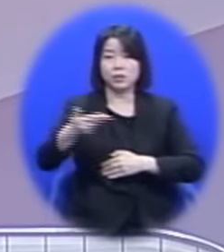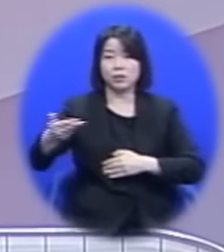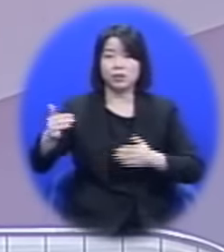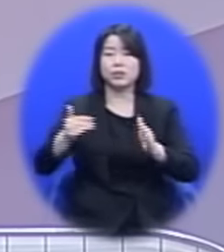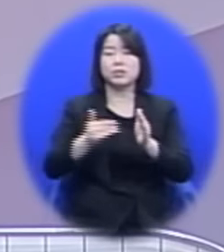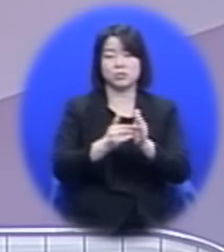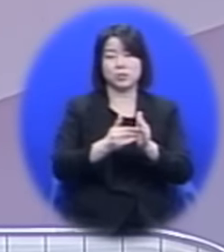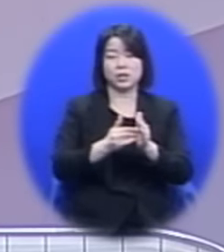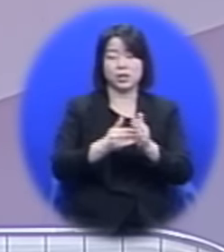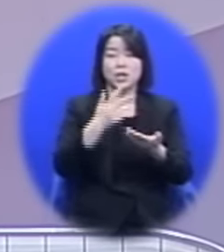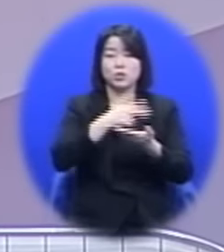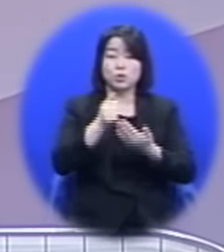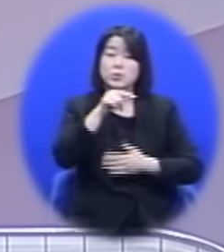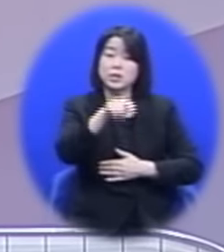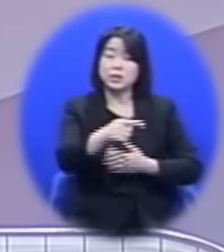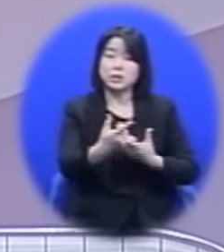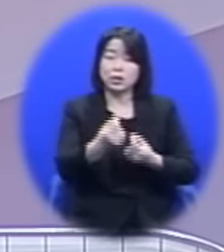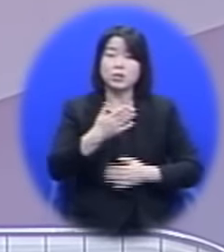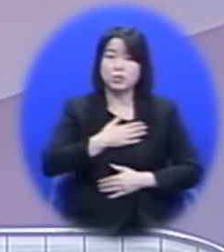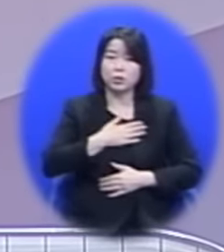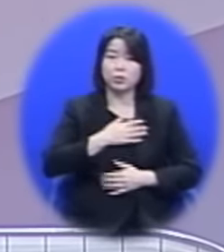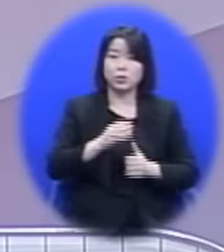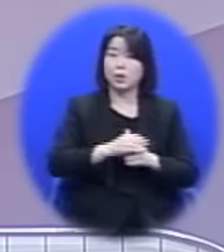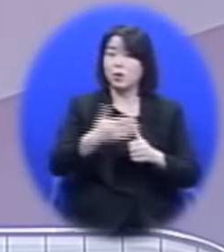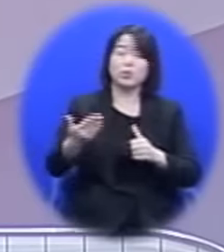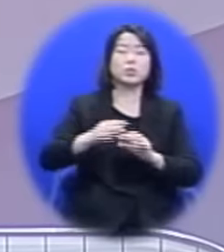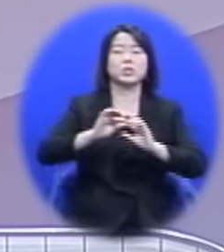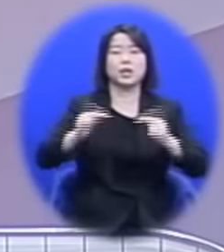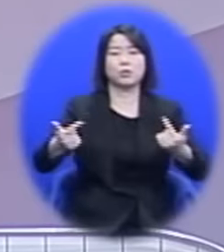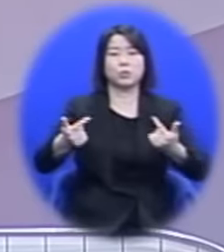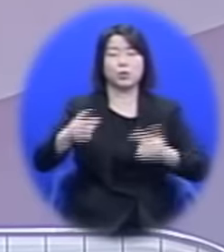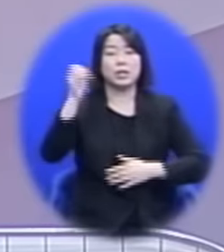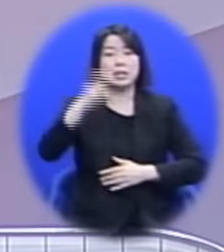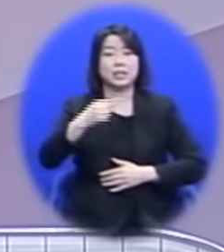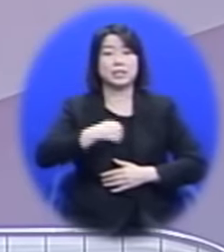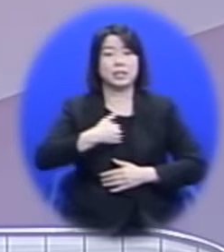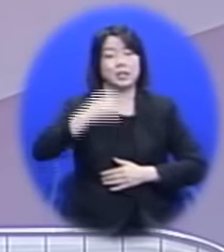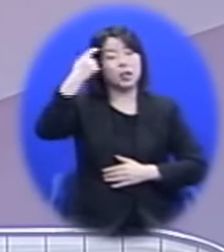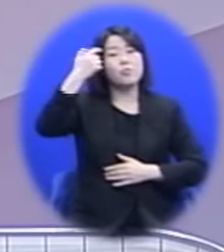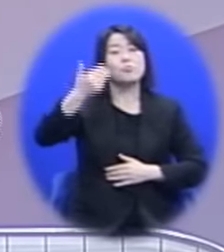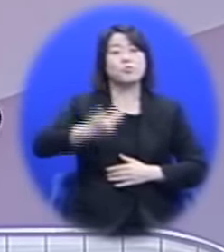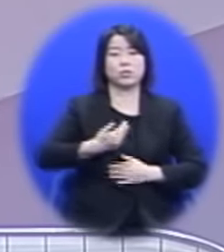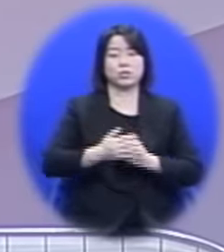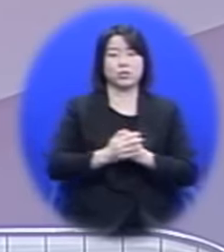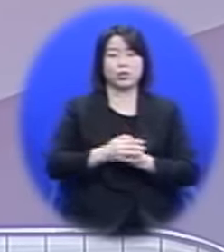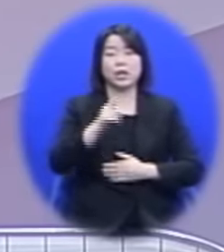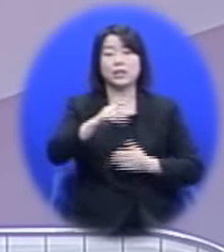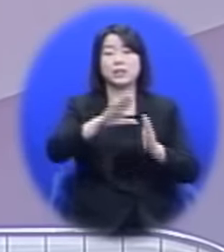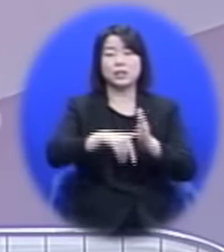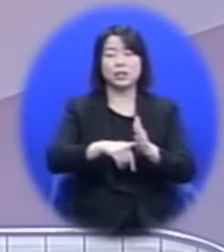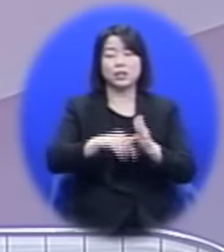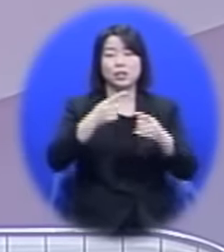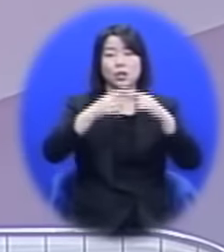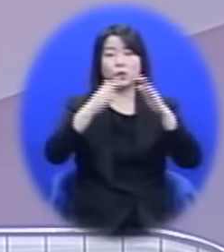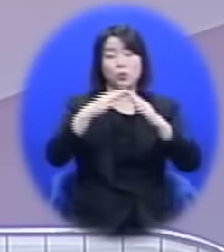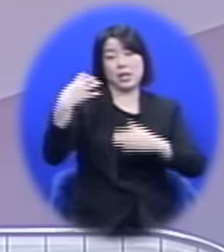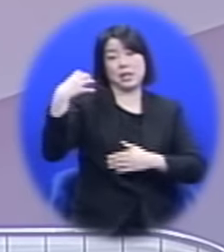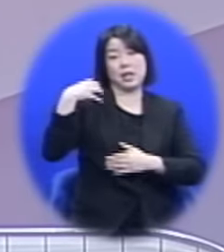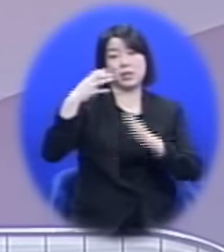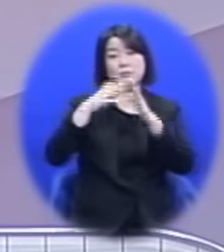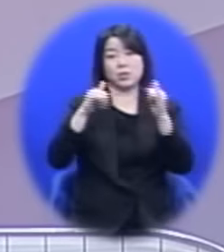주님은 그런 저를 놓치지 아니하고 다시 저에게 물으셨어요. 그때는 제가 교회 담임자로 있을